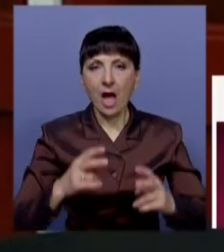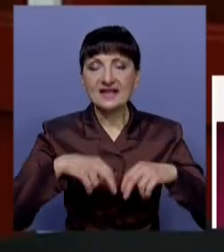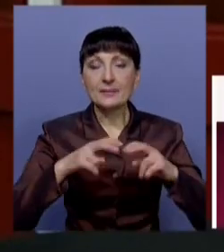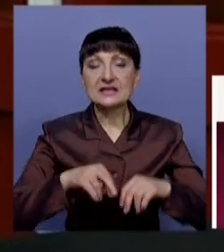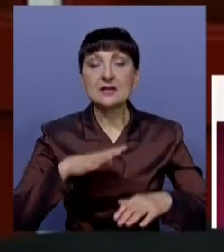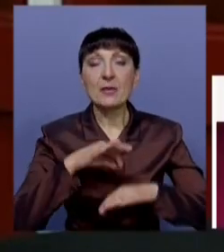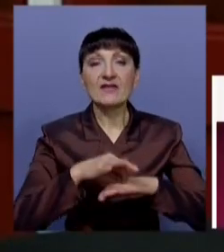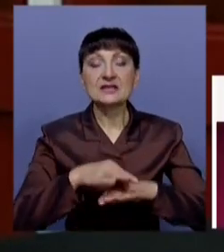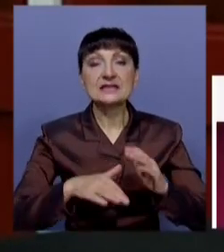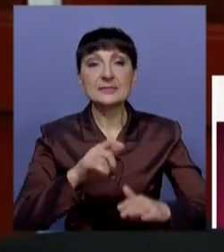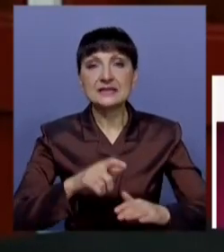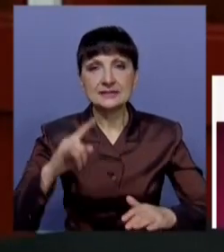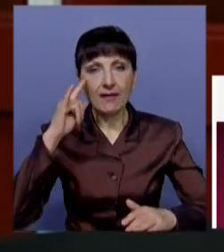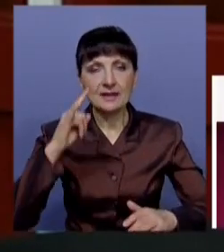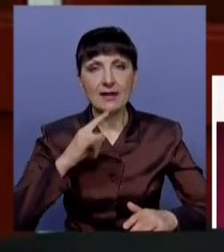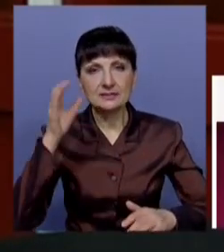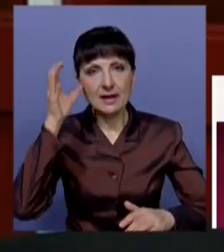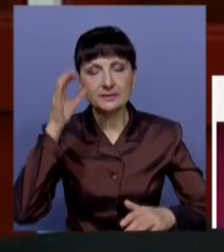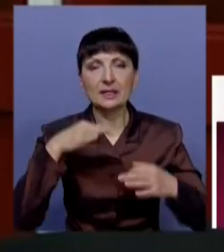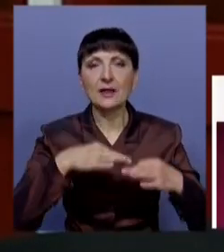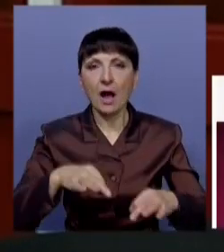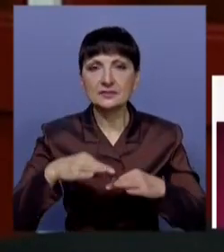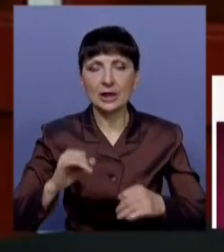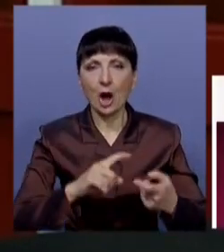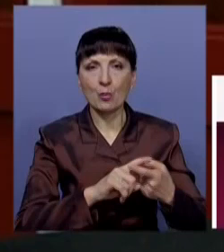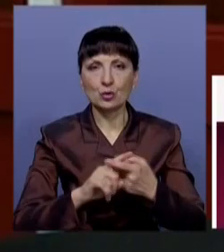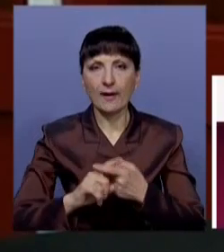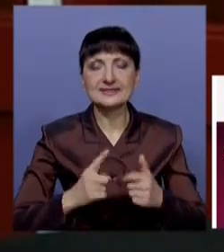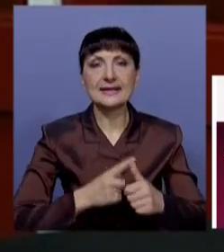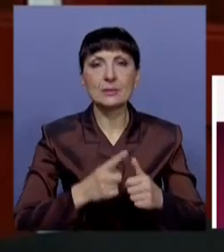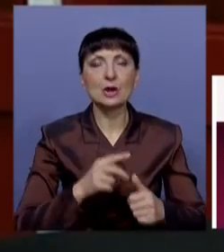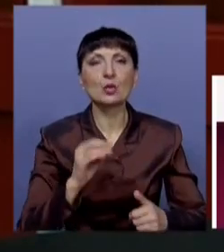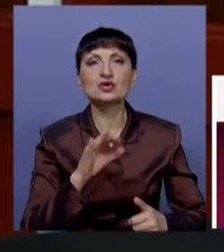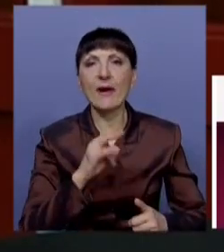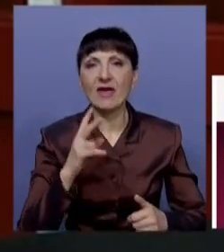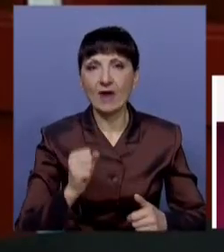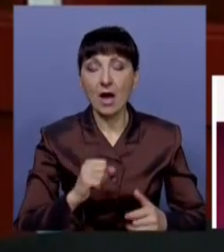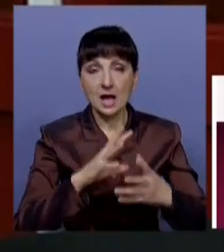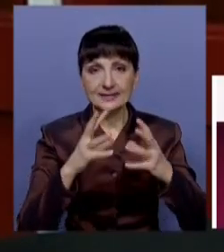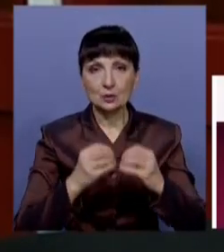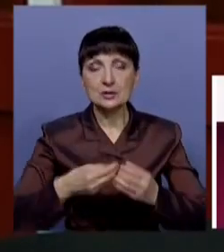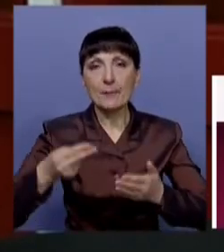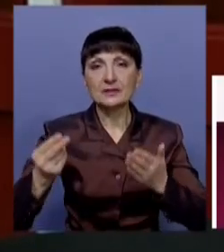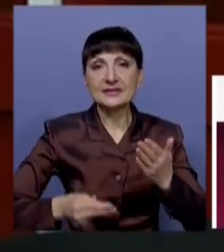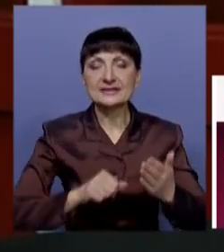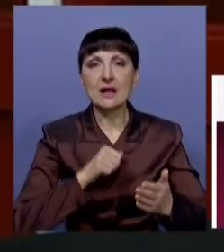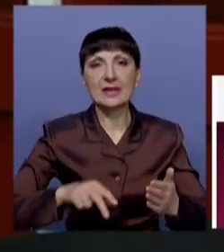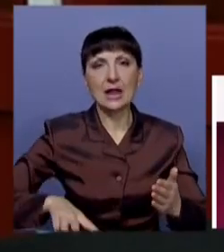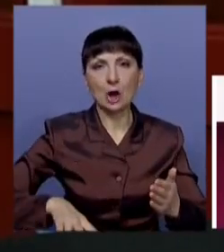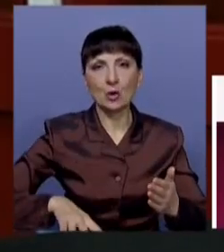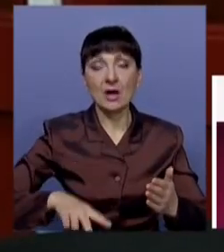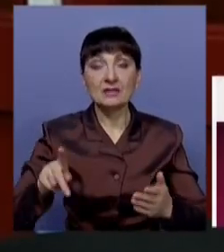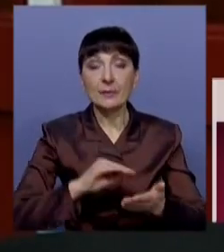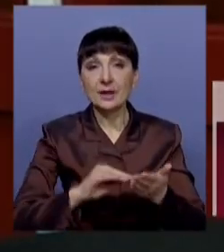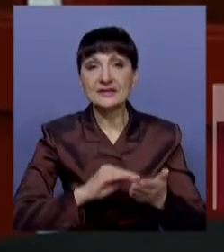Экспертизу проводили специалисты Казахской академии транспорта и коммуникаций имени Танышбаева. Заключение подписано самим ректором. Там